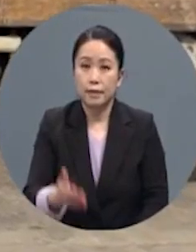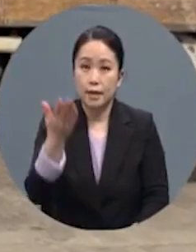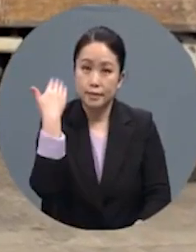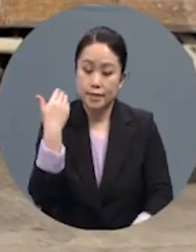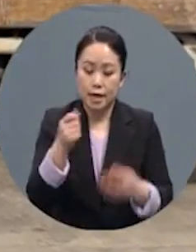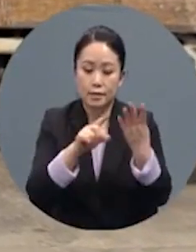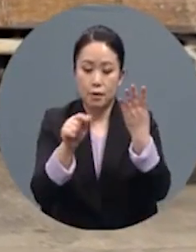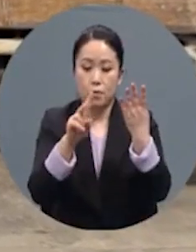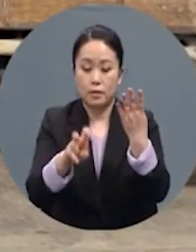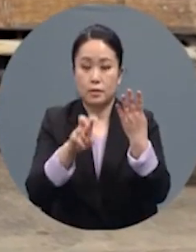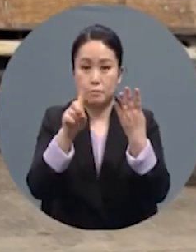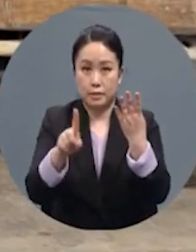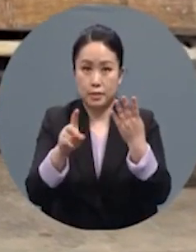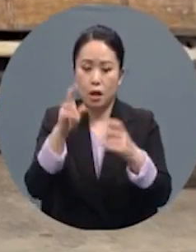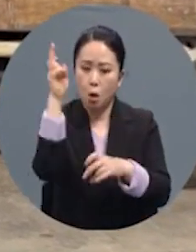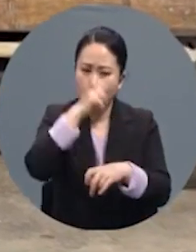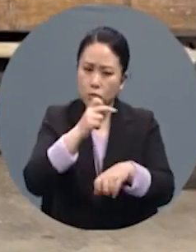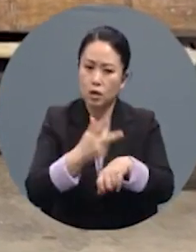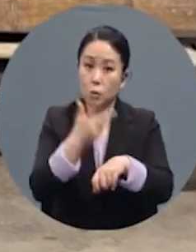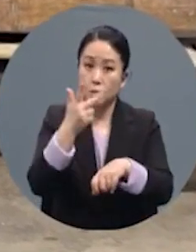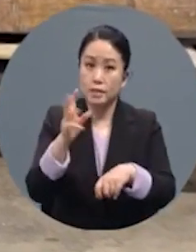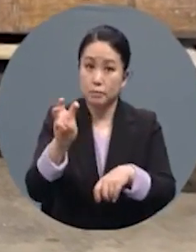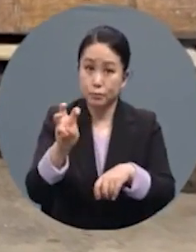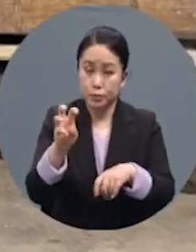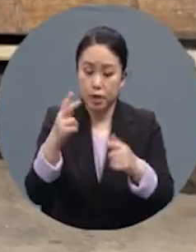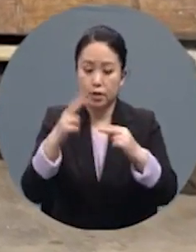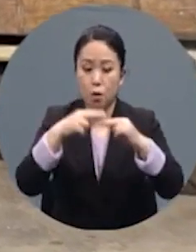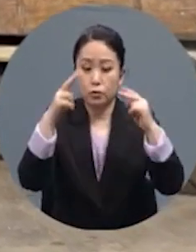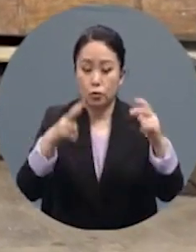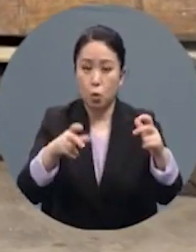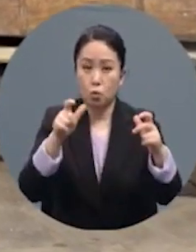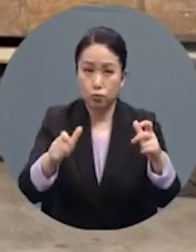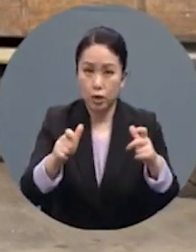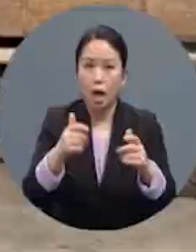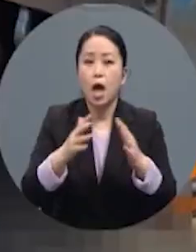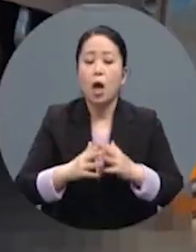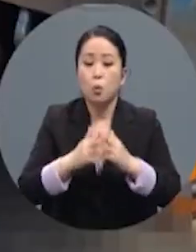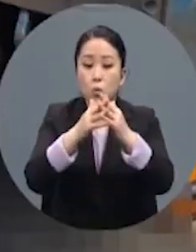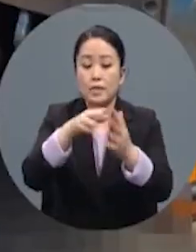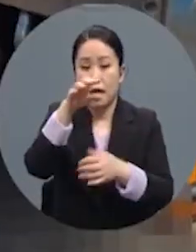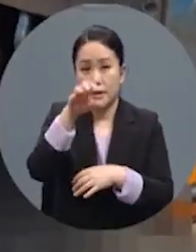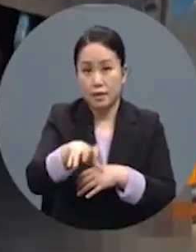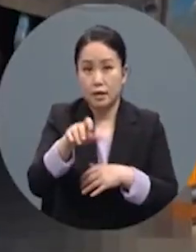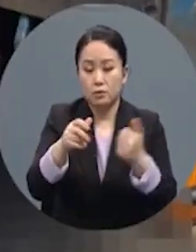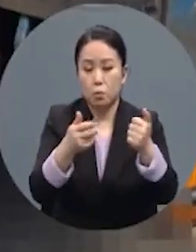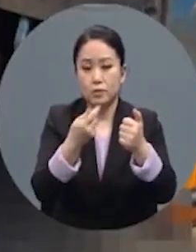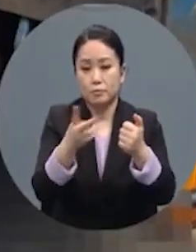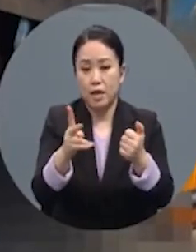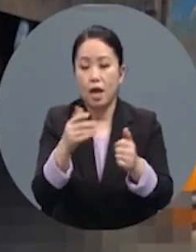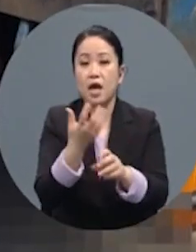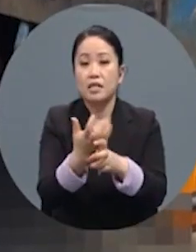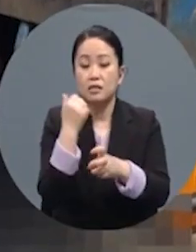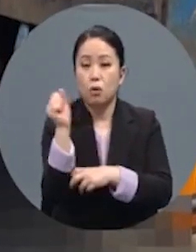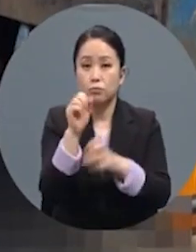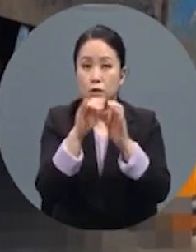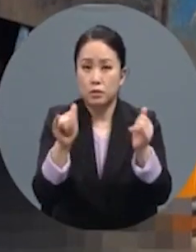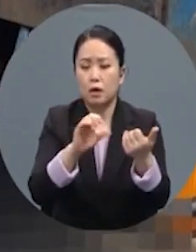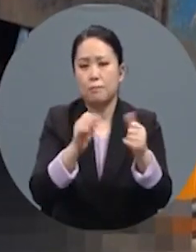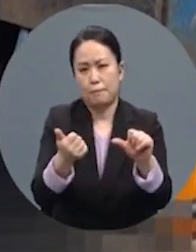지난 21일 오전 7시 반, 영도구의 한 주상복합 신축 공사장에서 50대 트럭 운전자가